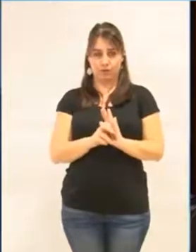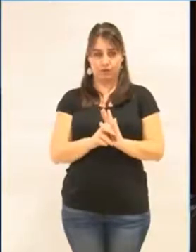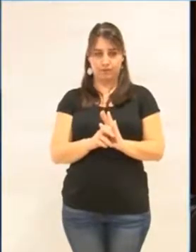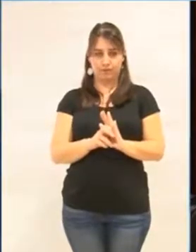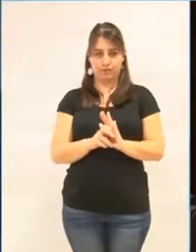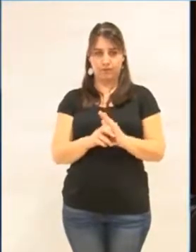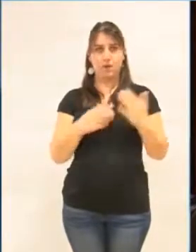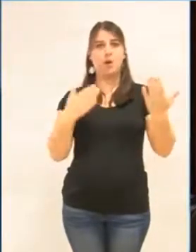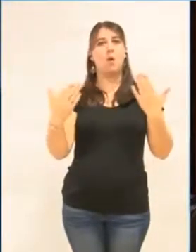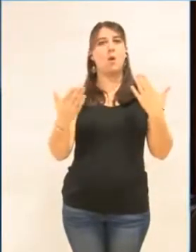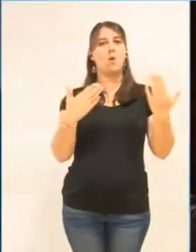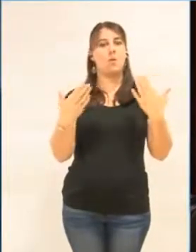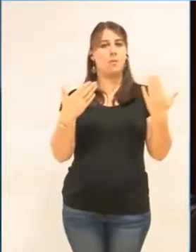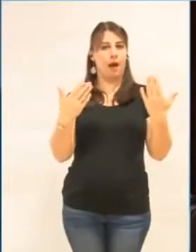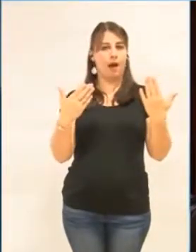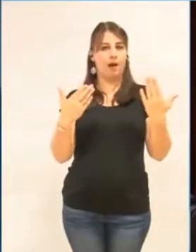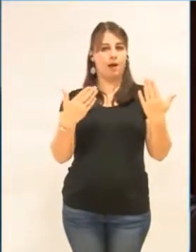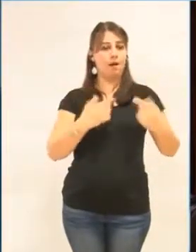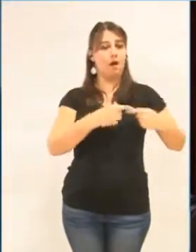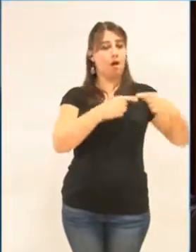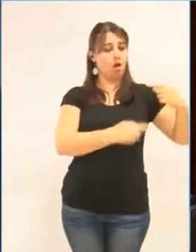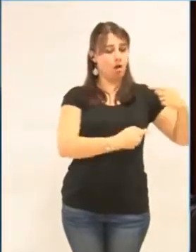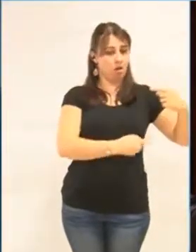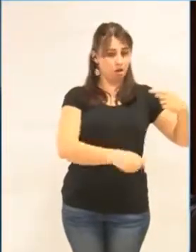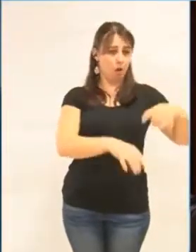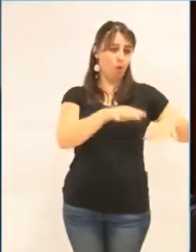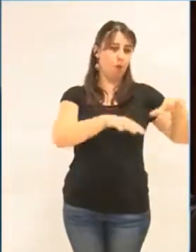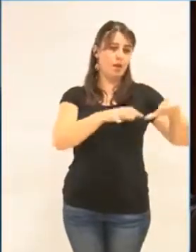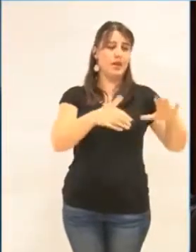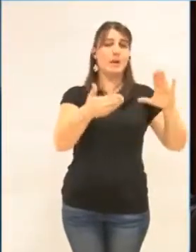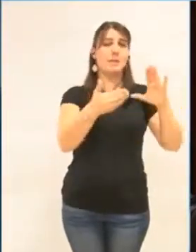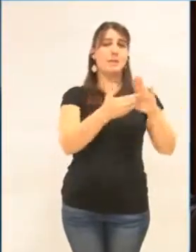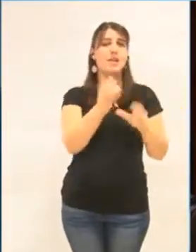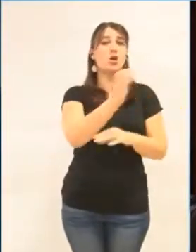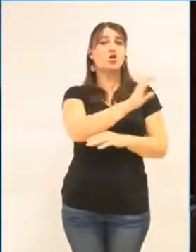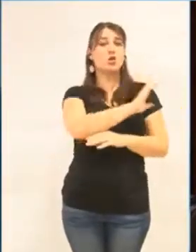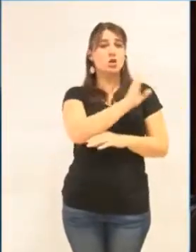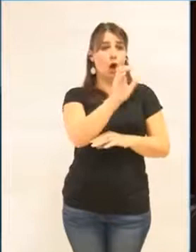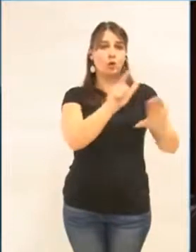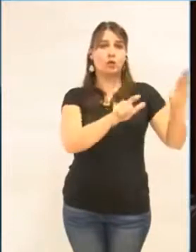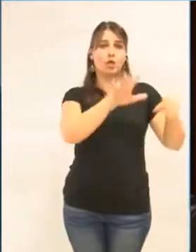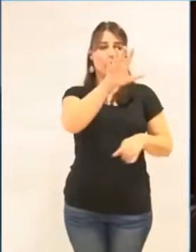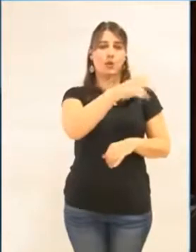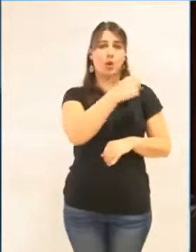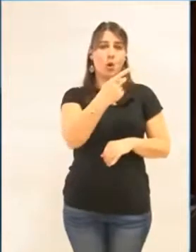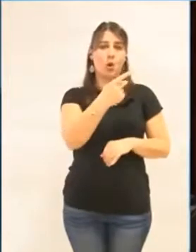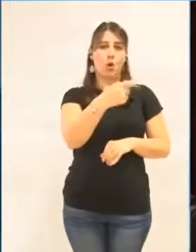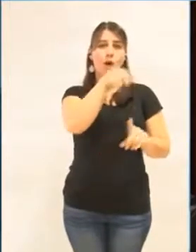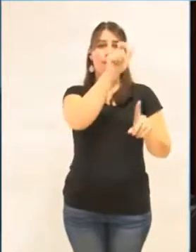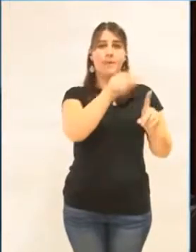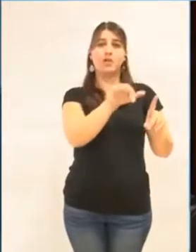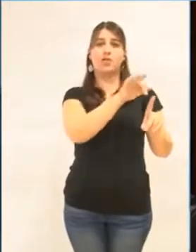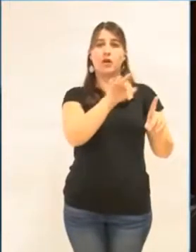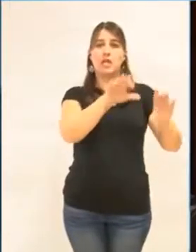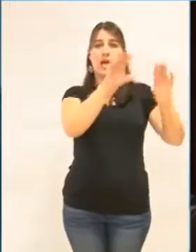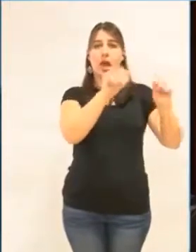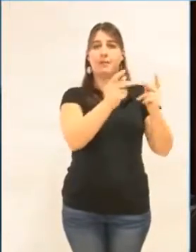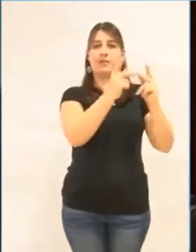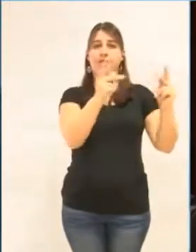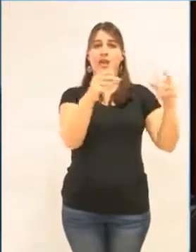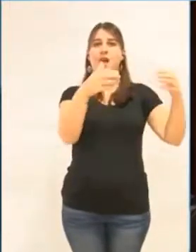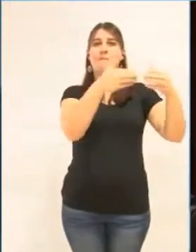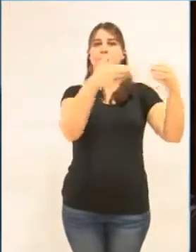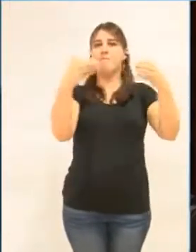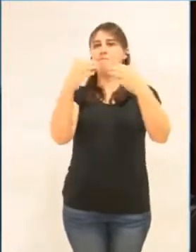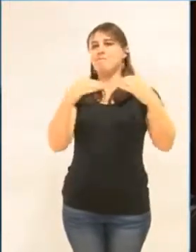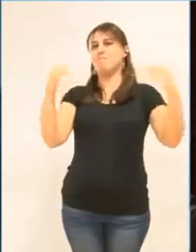quand ce même encours, en moyenne, est de 1 175 € pour un Français habitant dans une ville de la même strate